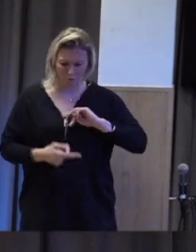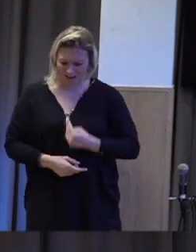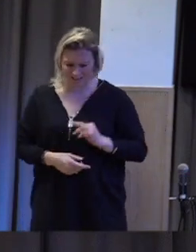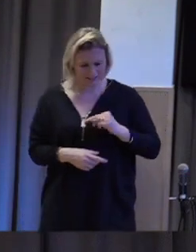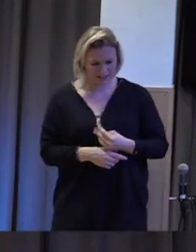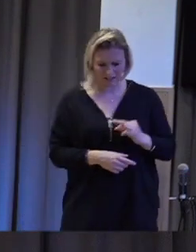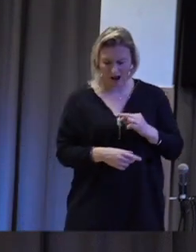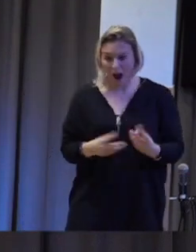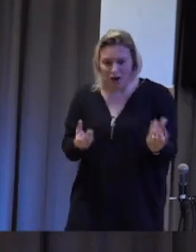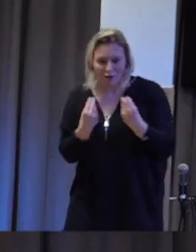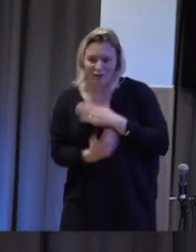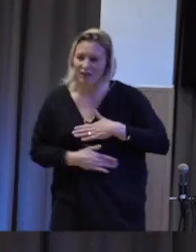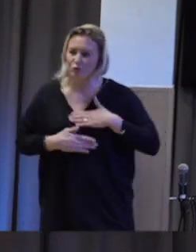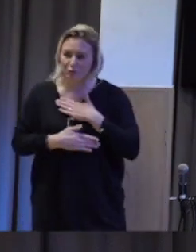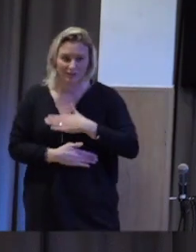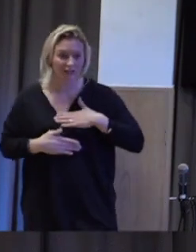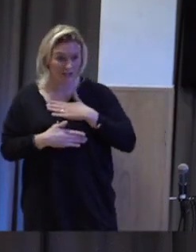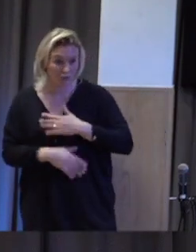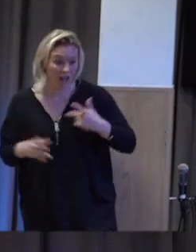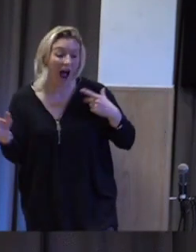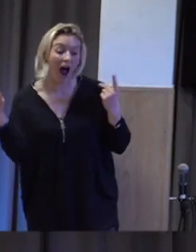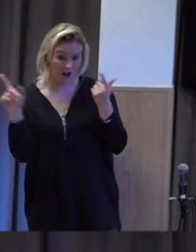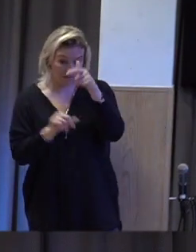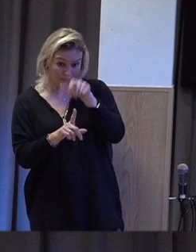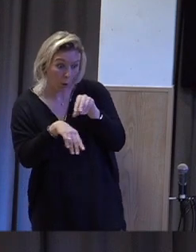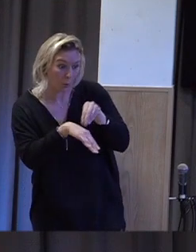Il a été réjoui. Et voilà le conseil qu'il leur a donné.